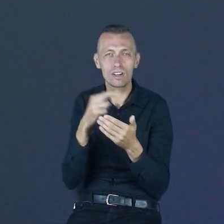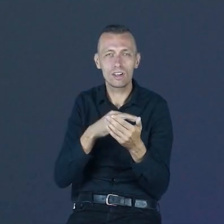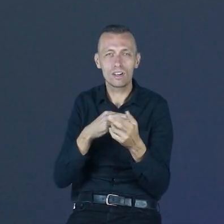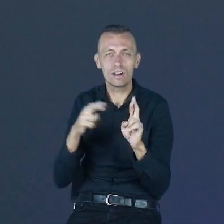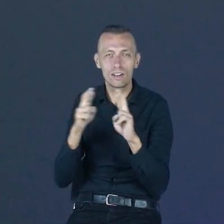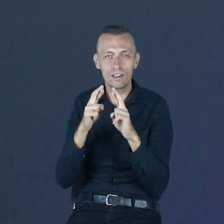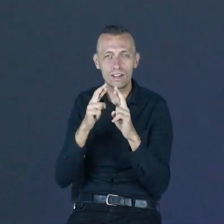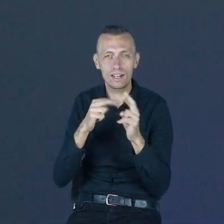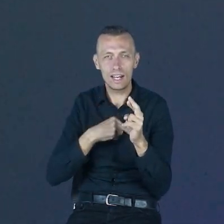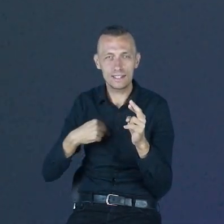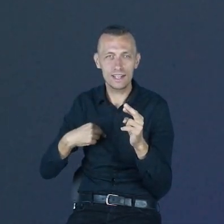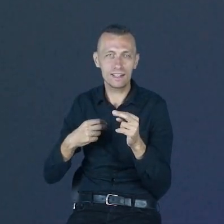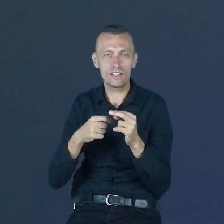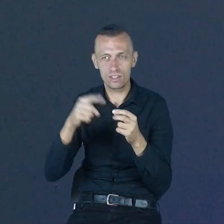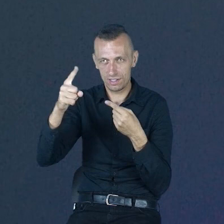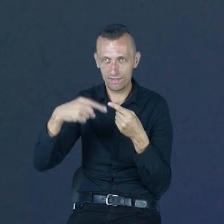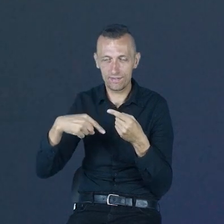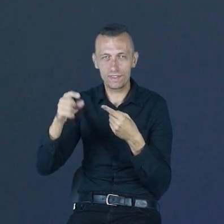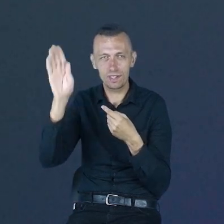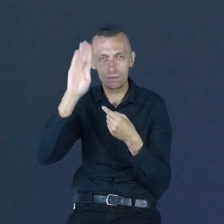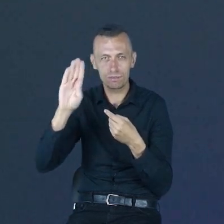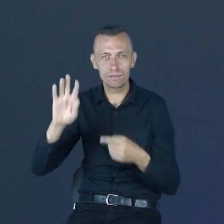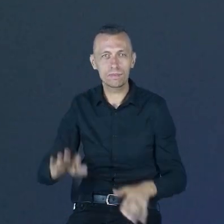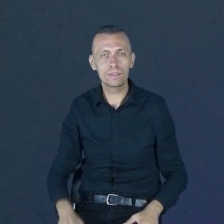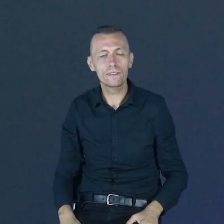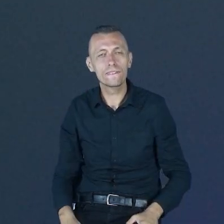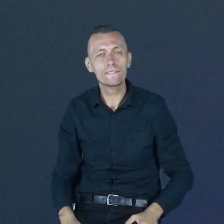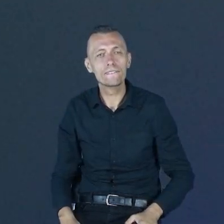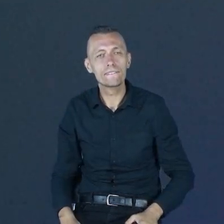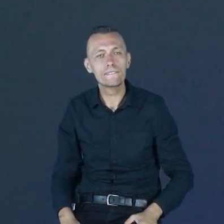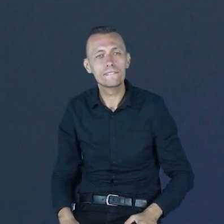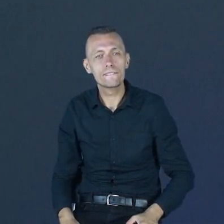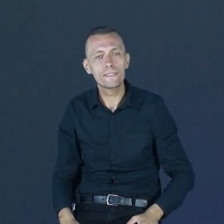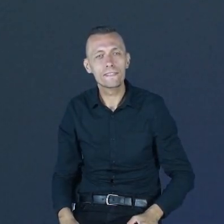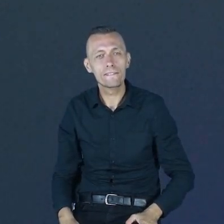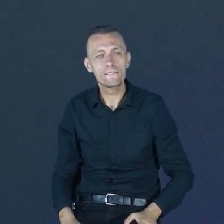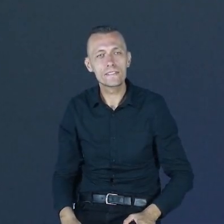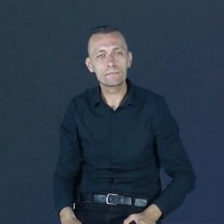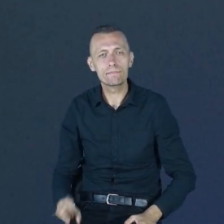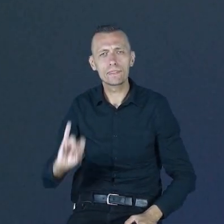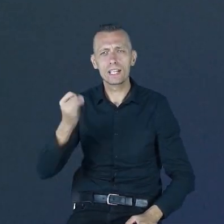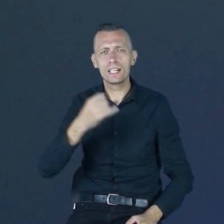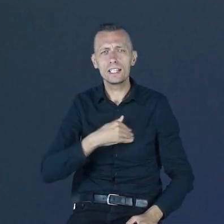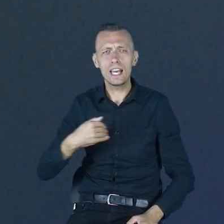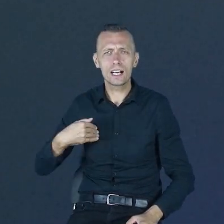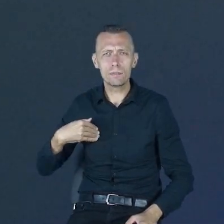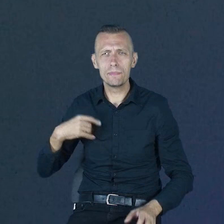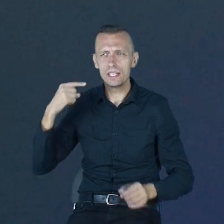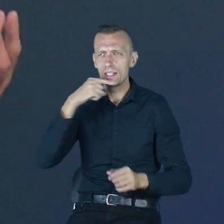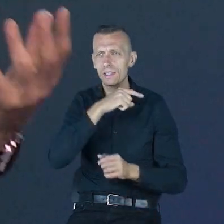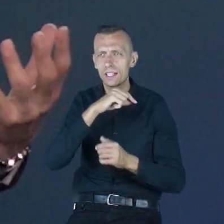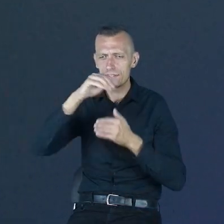Ciebie. Właśnie w związku z tym, skoro tak to już jest, to jak możemy przybliżać się do Boga? I znów